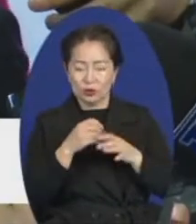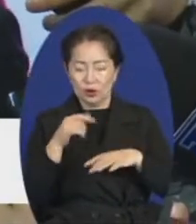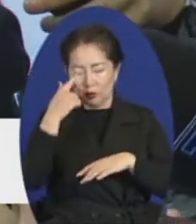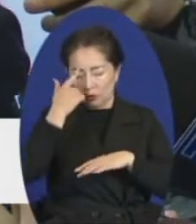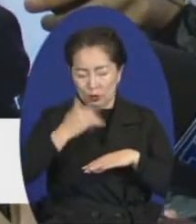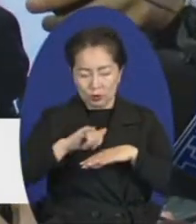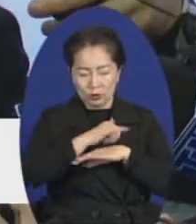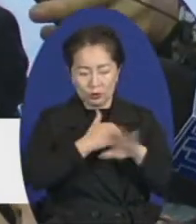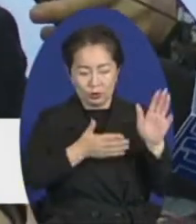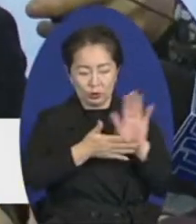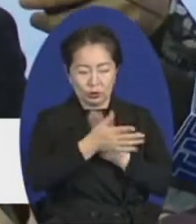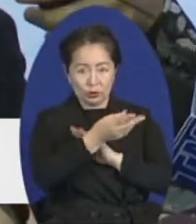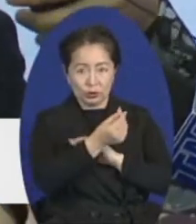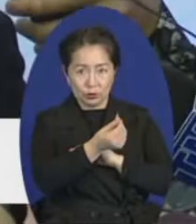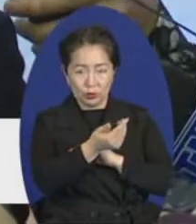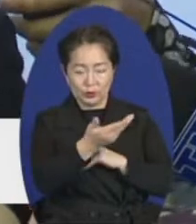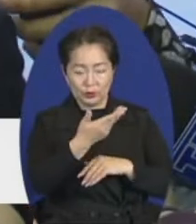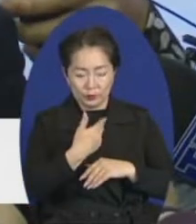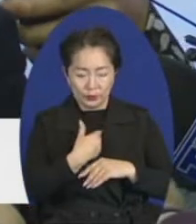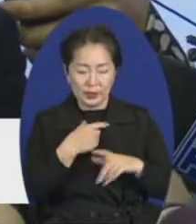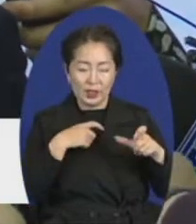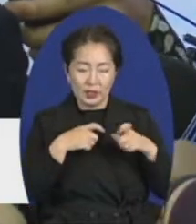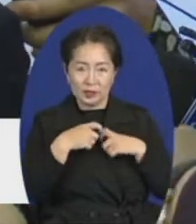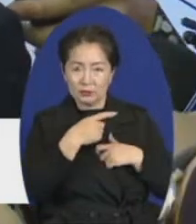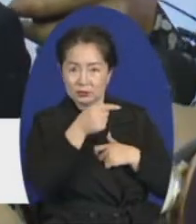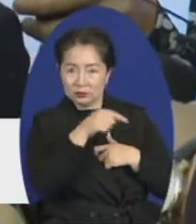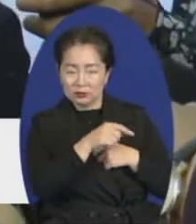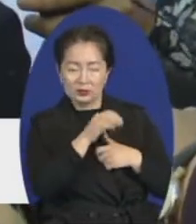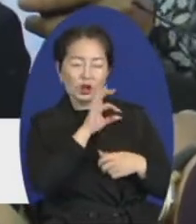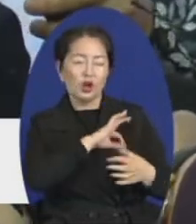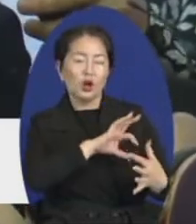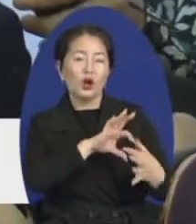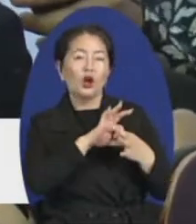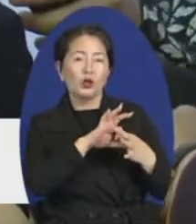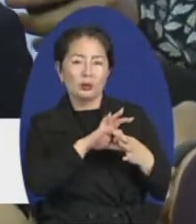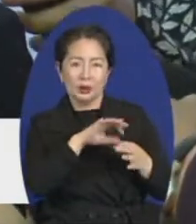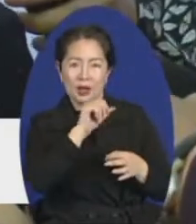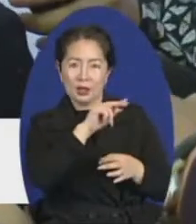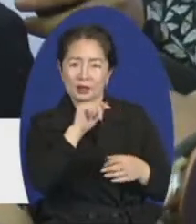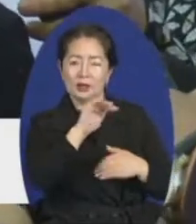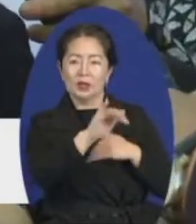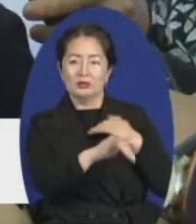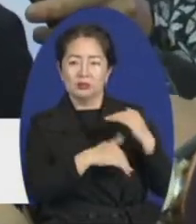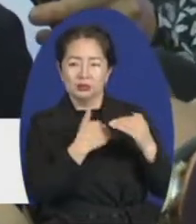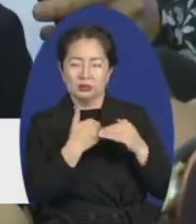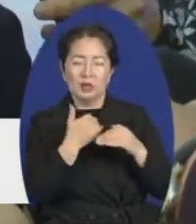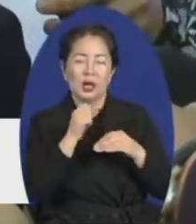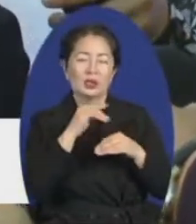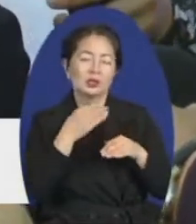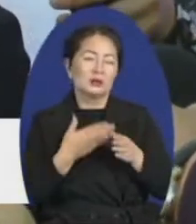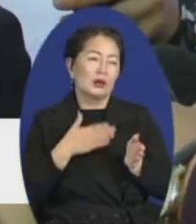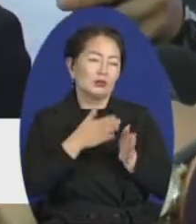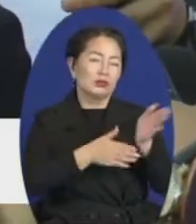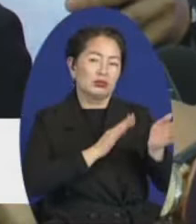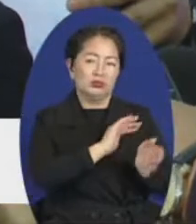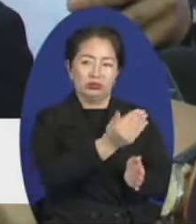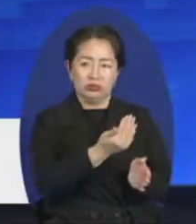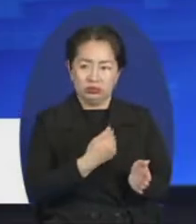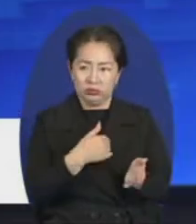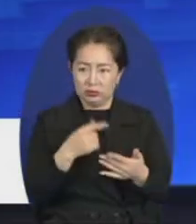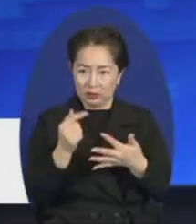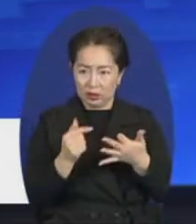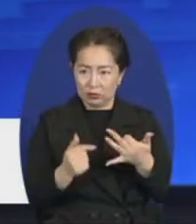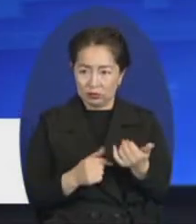улсын төсөвт, Монгол улсын эдийн засгт, Монгол улсын төрд тийм үү илүү одоо ачих хөлтөө төслүүдийн ачааг бид эхний хэсгээс ачих ёстой гэдэг нь ийм одоо эрэм байх